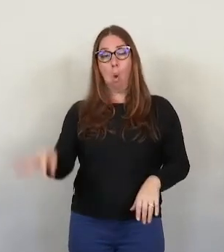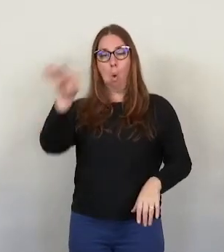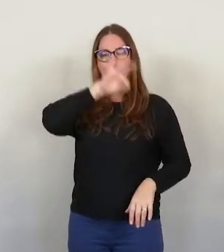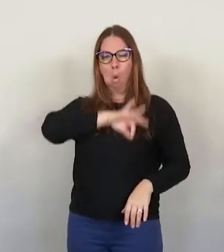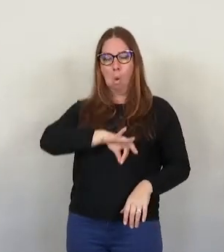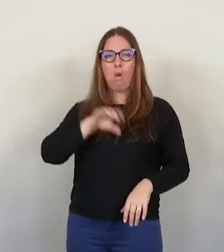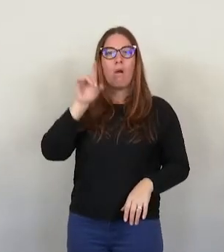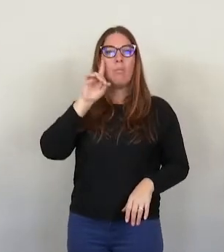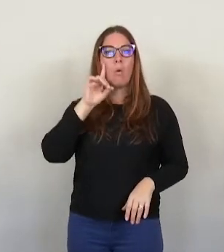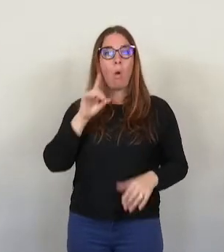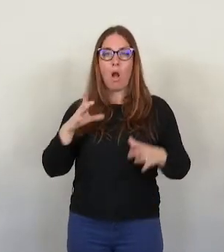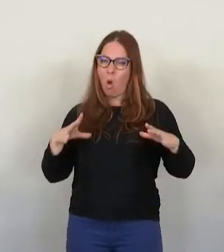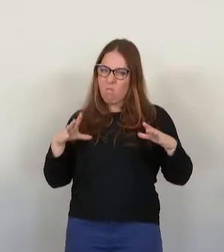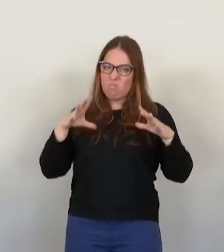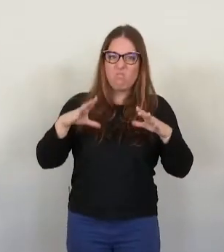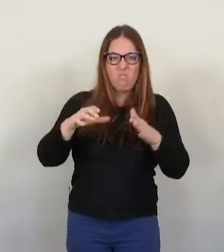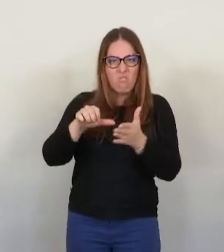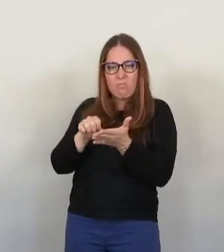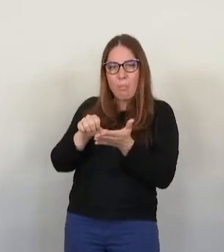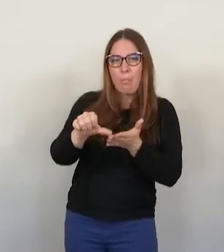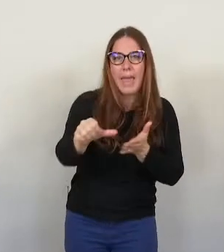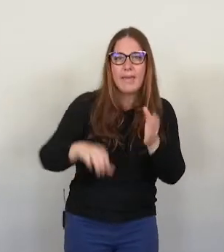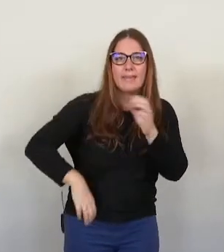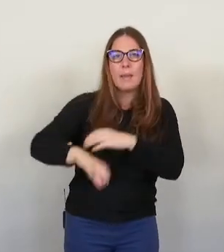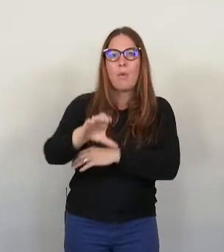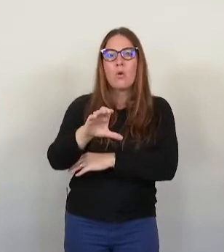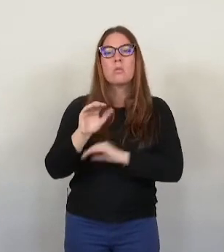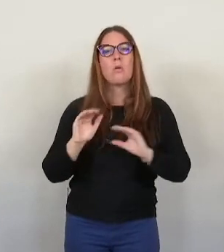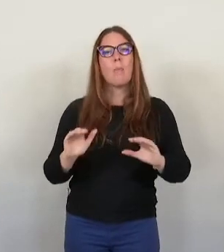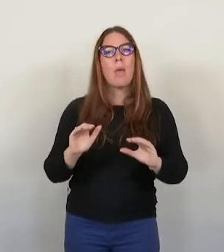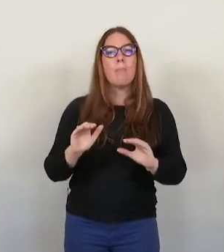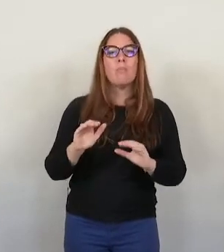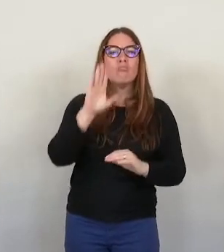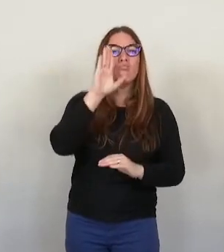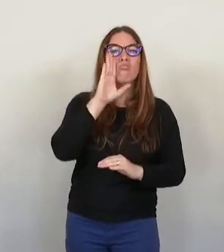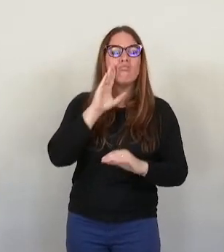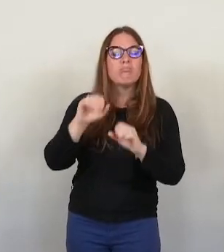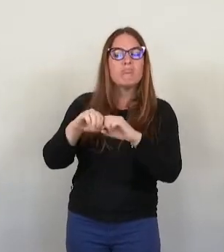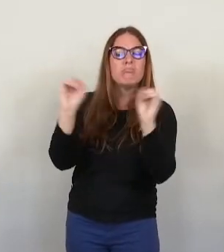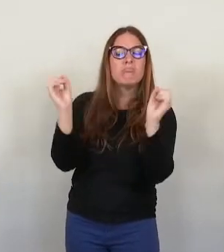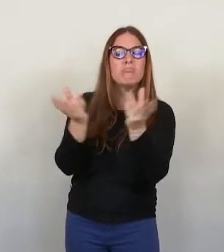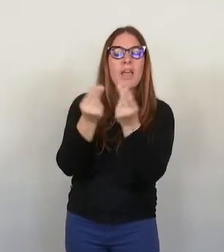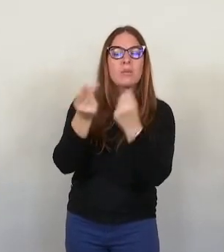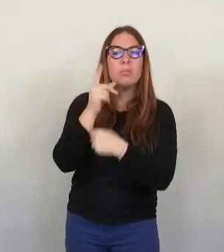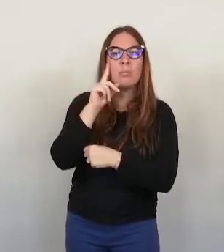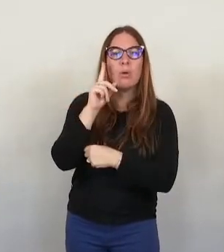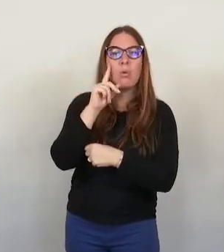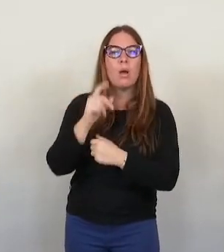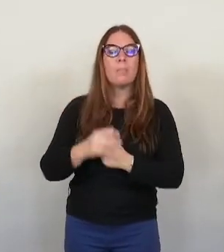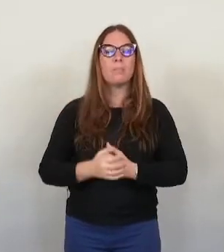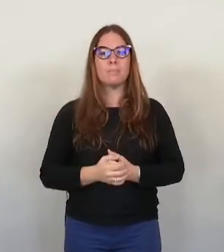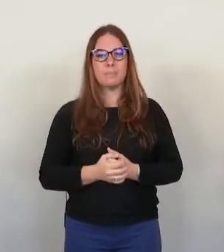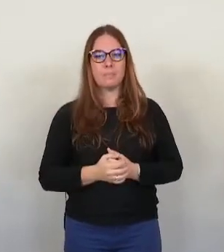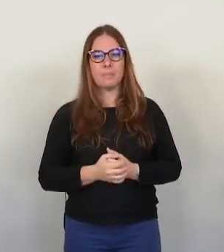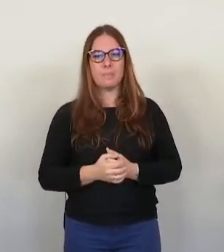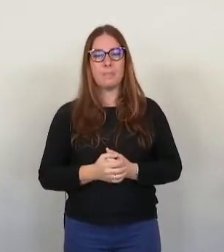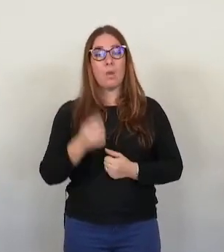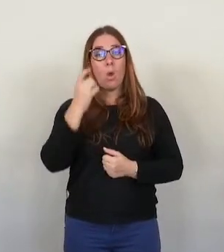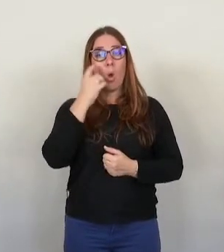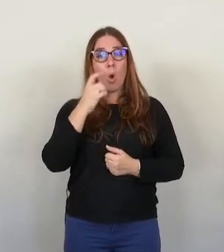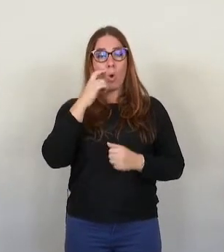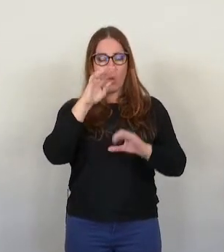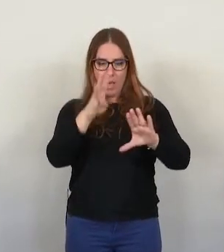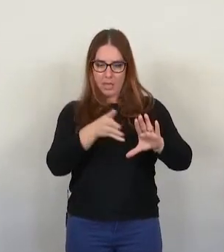qu'elle engage une telle dépense. Serait-il possible d'en savoir plus ? Enfin, je constate qu'à part